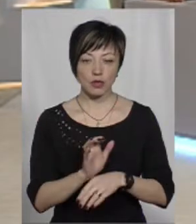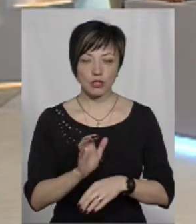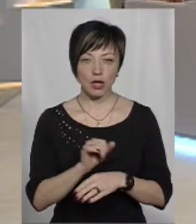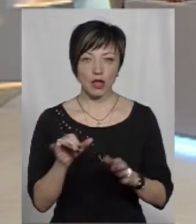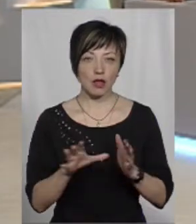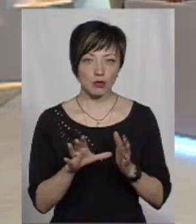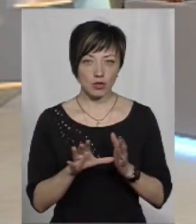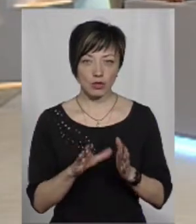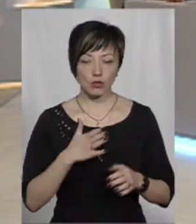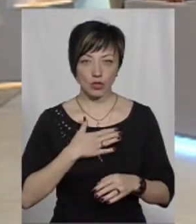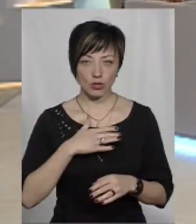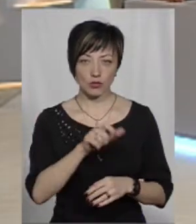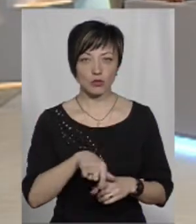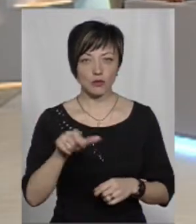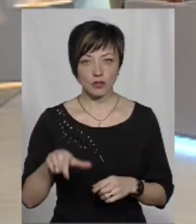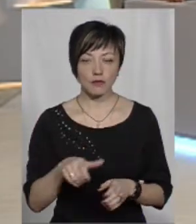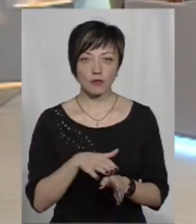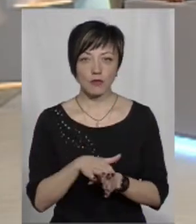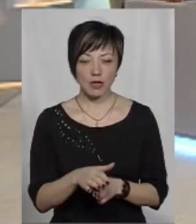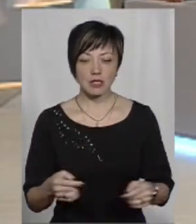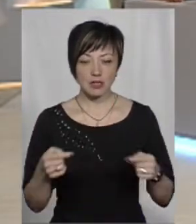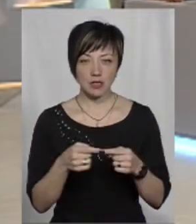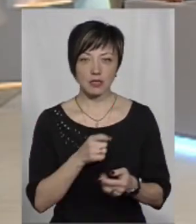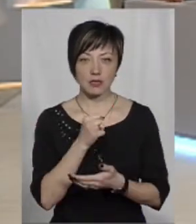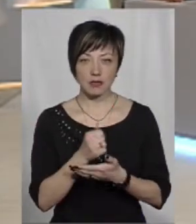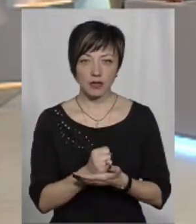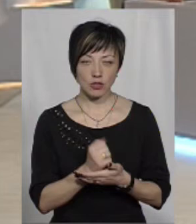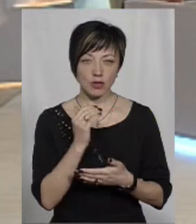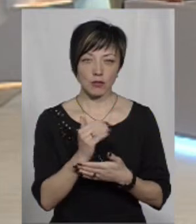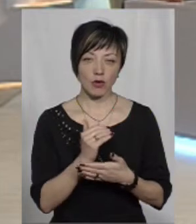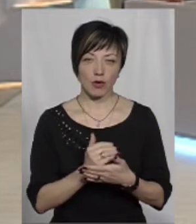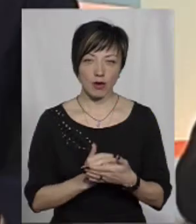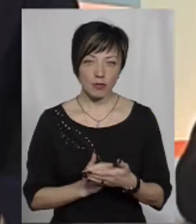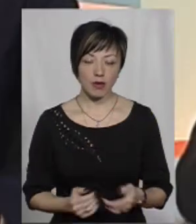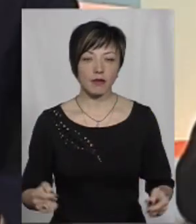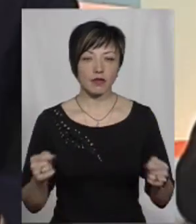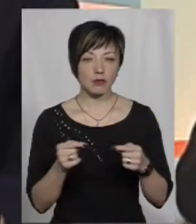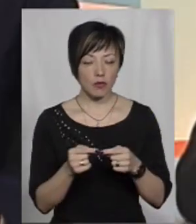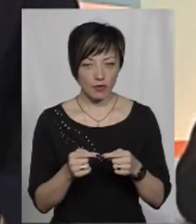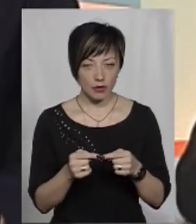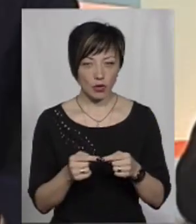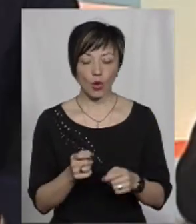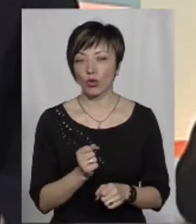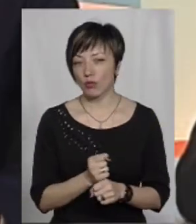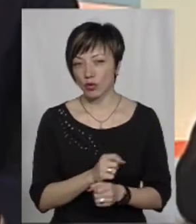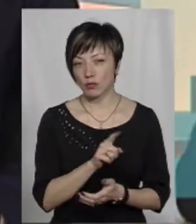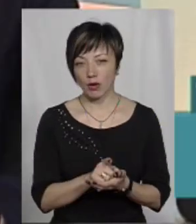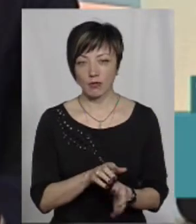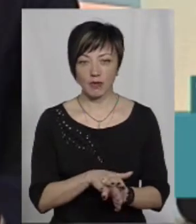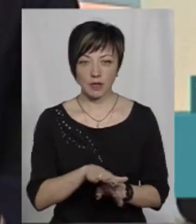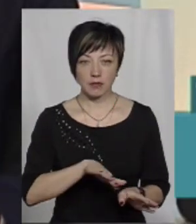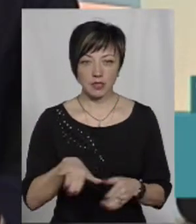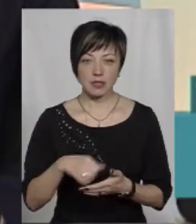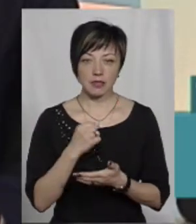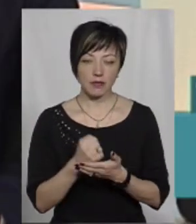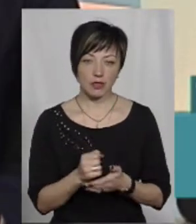постачається електрична енергія до наших споживачів, відбувається згідно затверджених інвестпрограм. Відповідно, роботи мають бути виконані